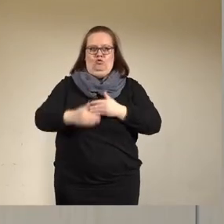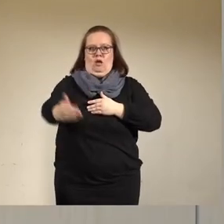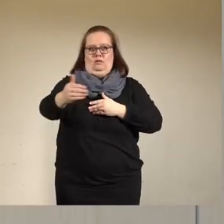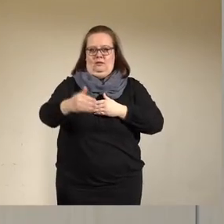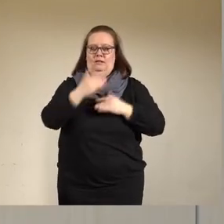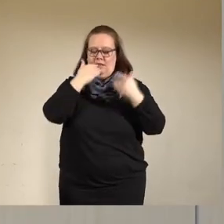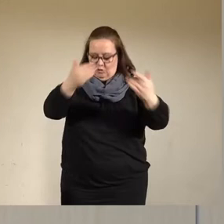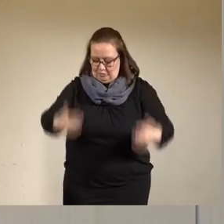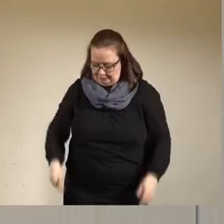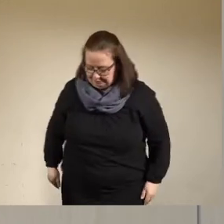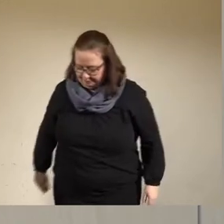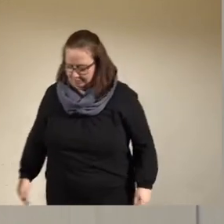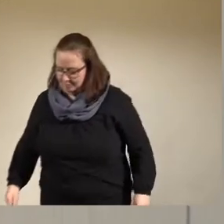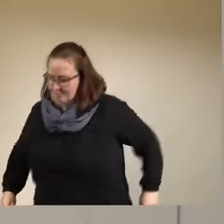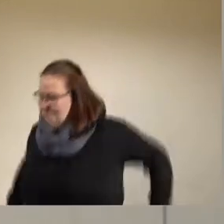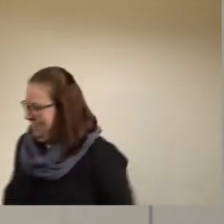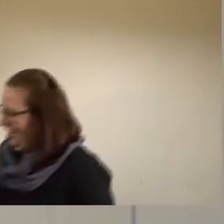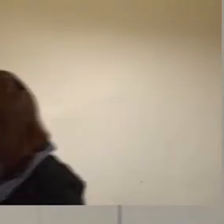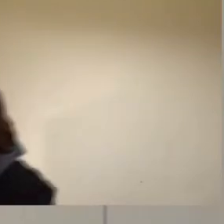der Krise. Dankeschön.